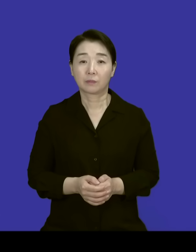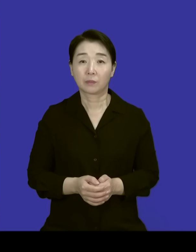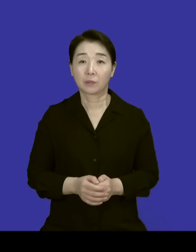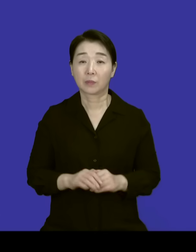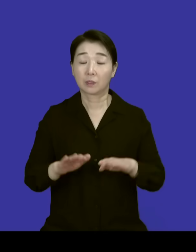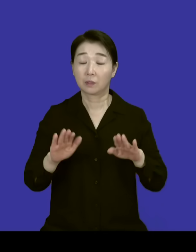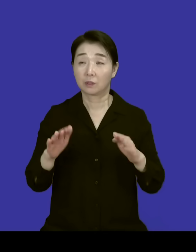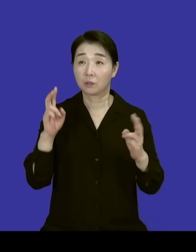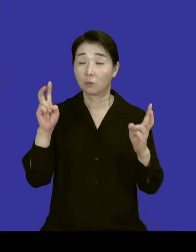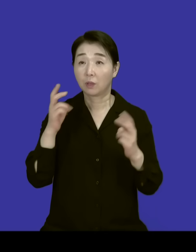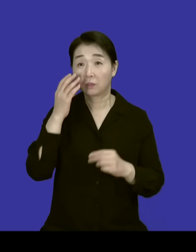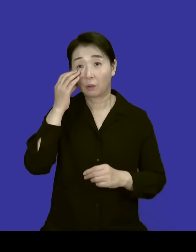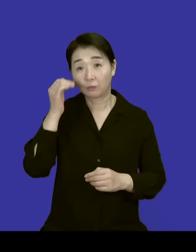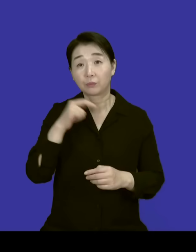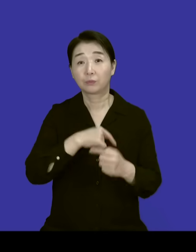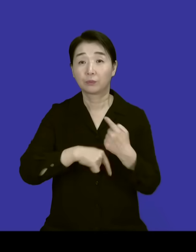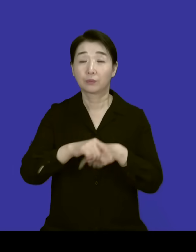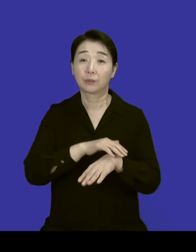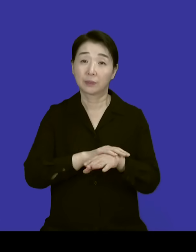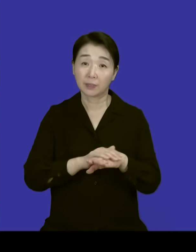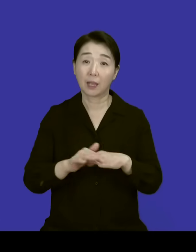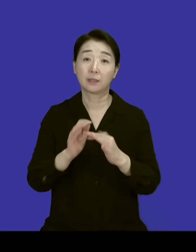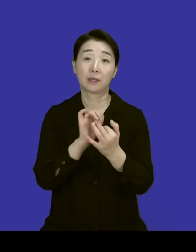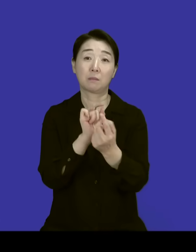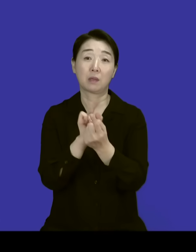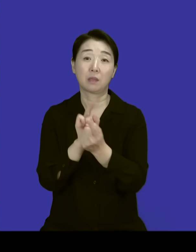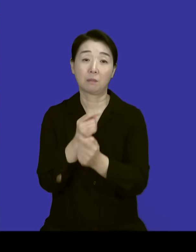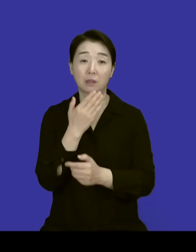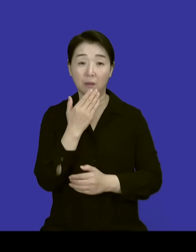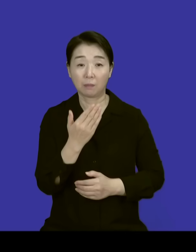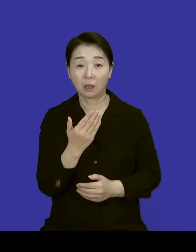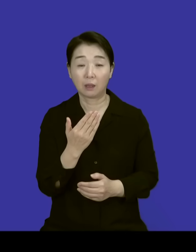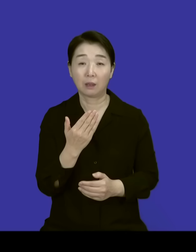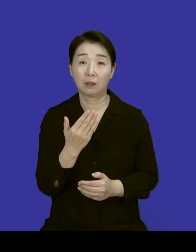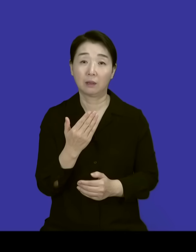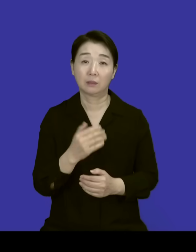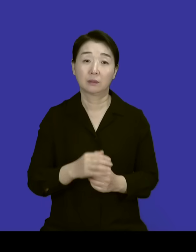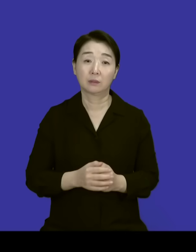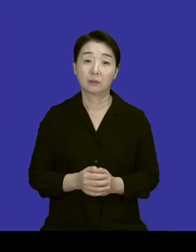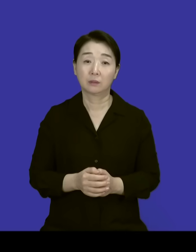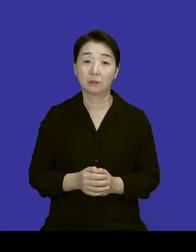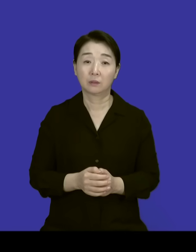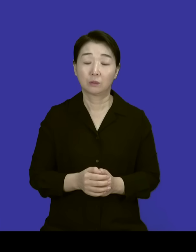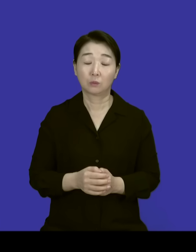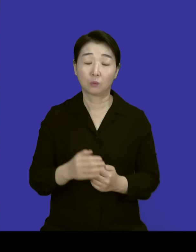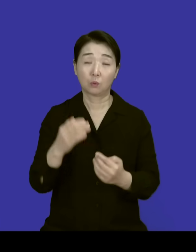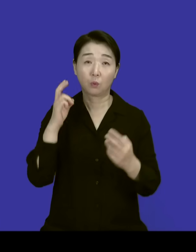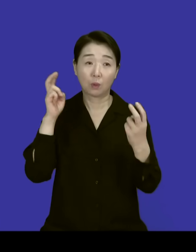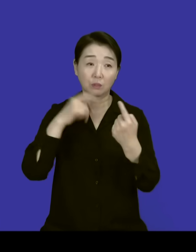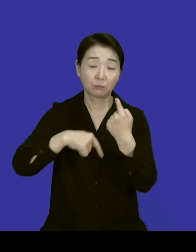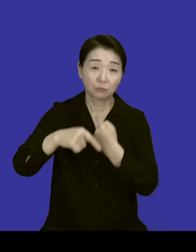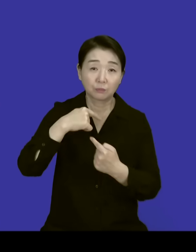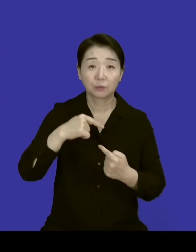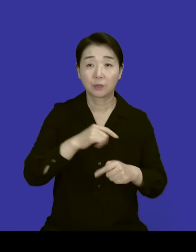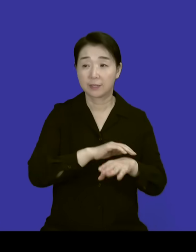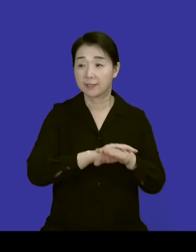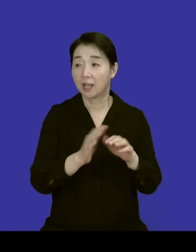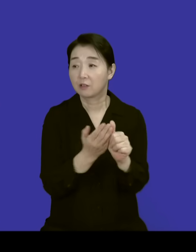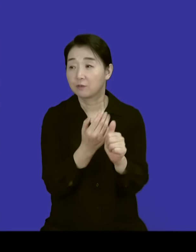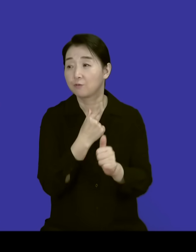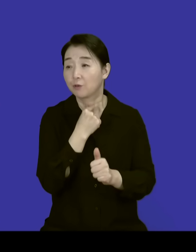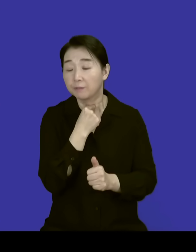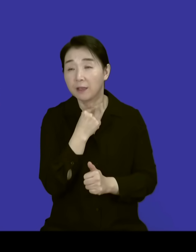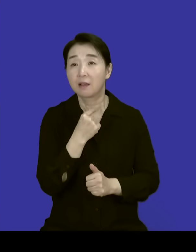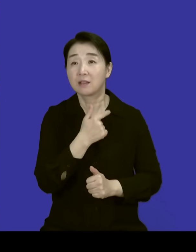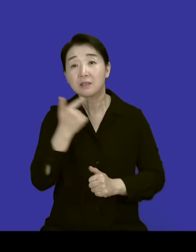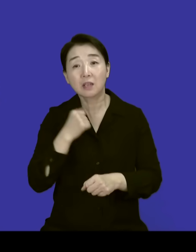되고 나니까 더 사람도 많이 만나고 더 바빠지죠. 욕심이 생기니까 회사를 더 키워야겠다는 자꾸 이상한 생각만 하니까